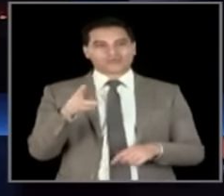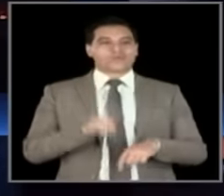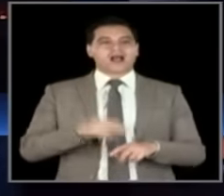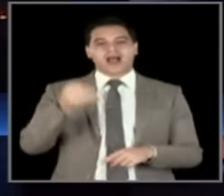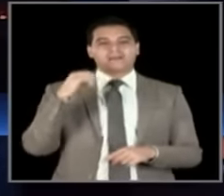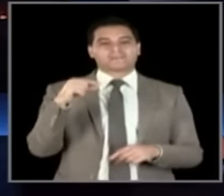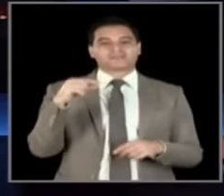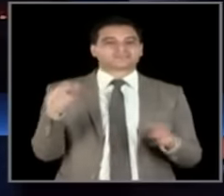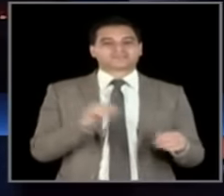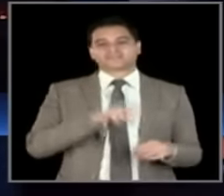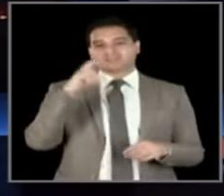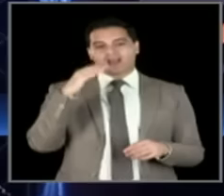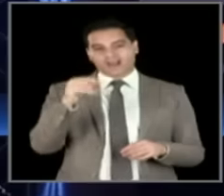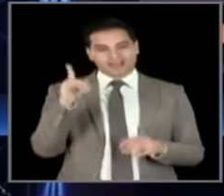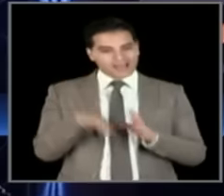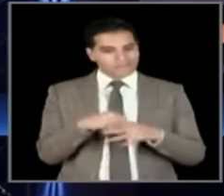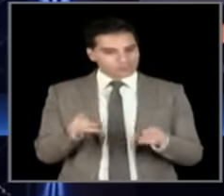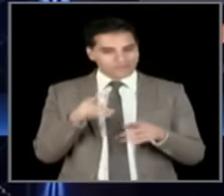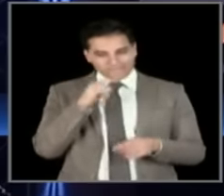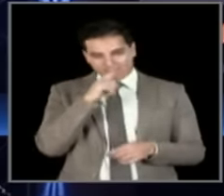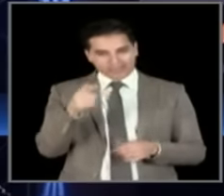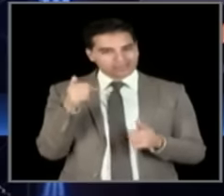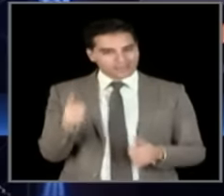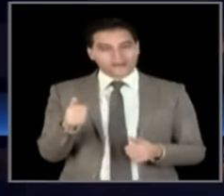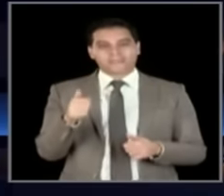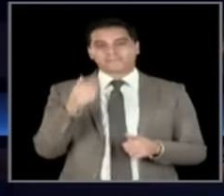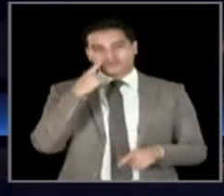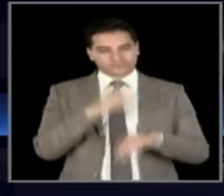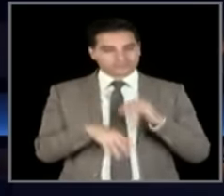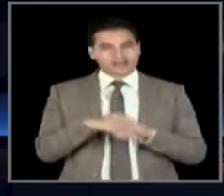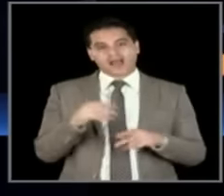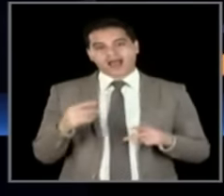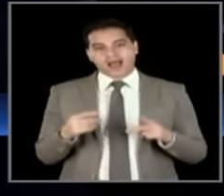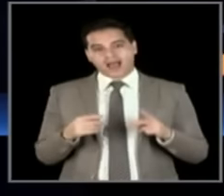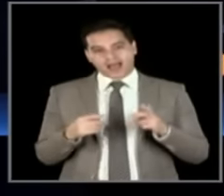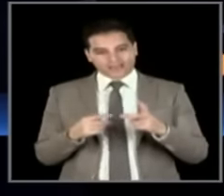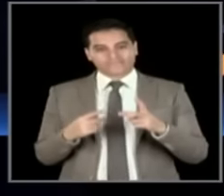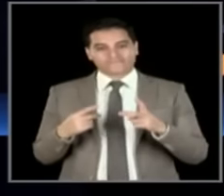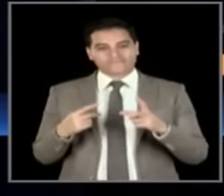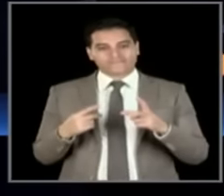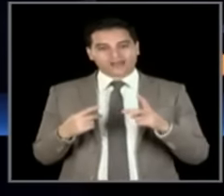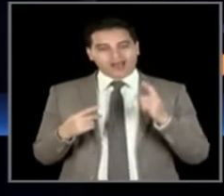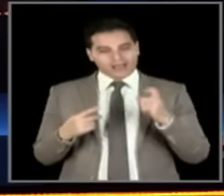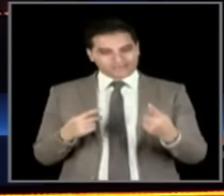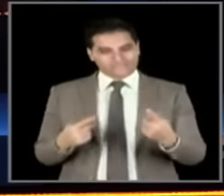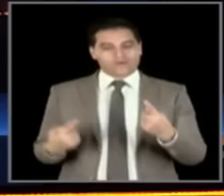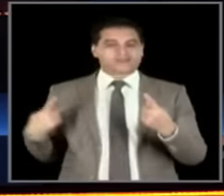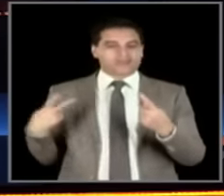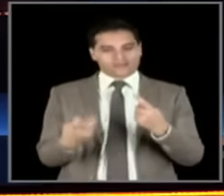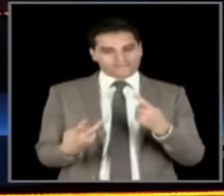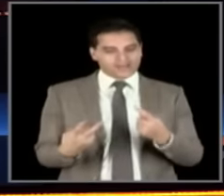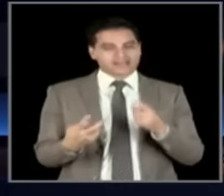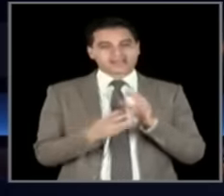السعدني. عزة عملتي اللي عليكي، هدف مقابل هدفين. جامعة اسكندرية